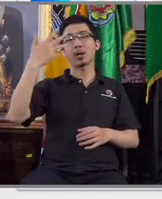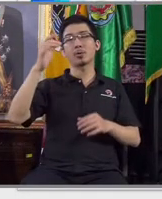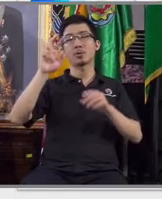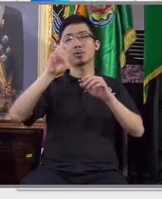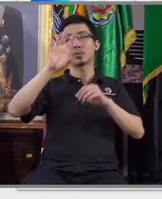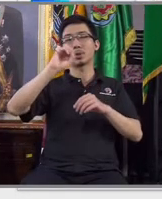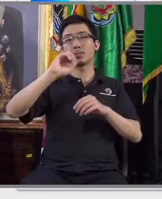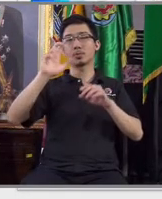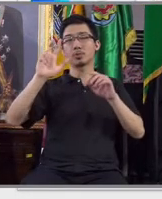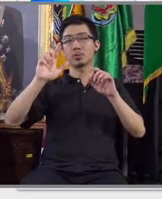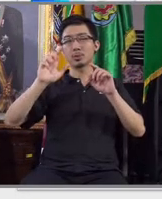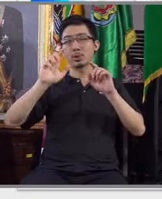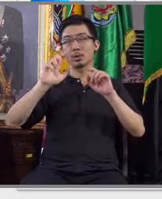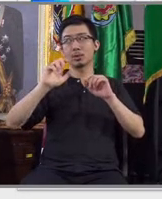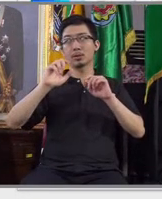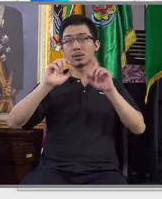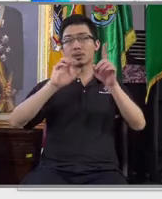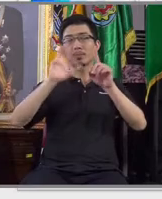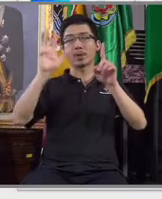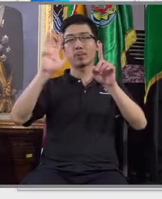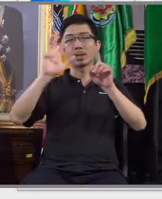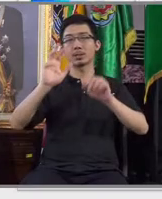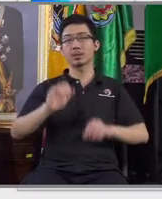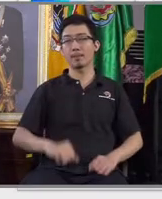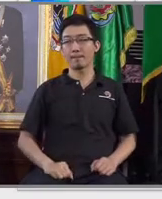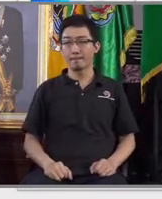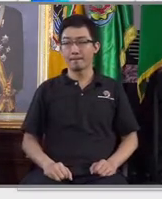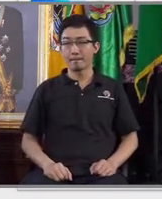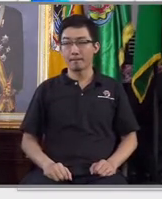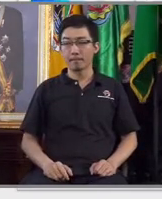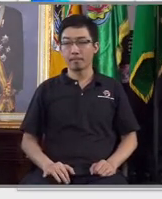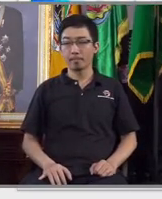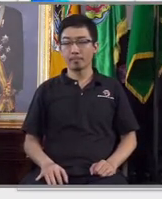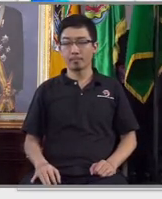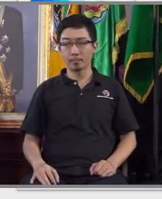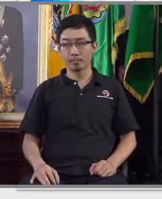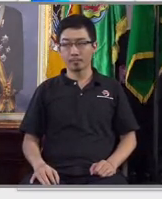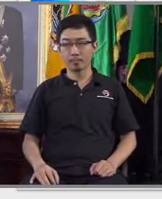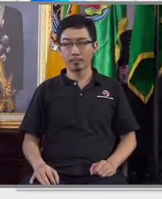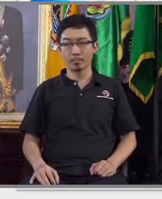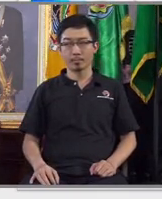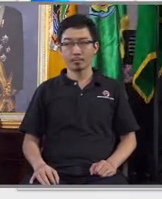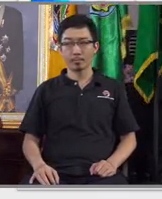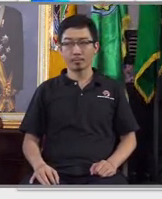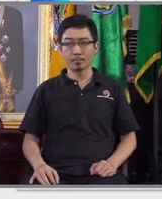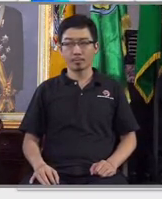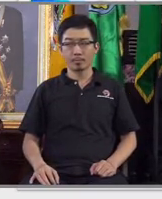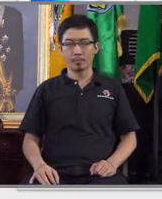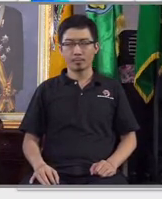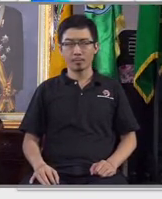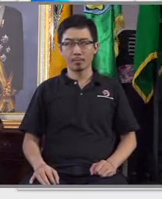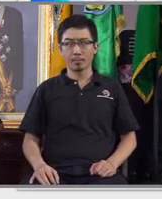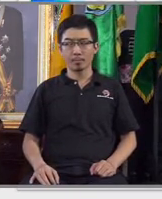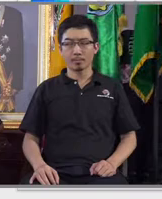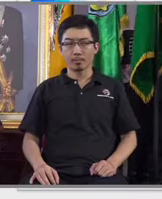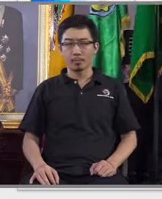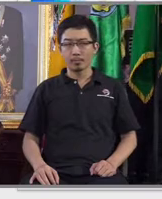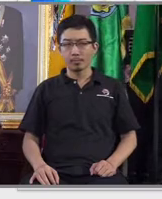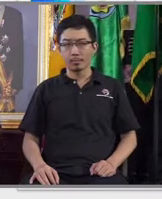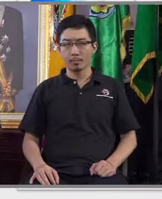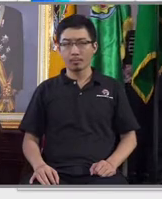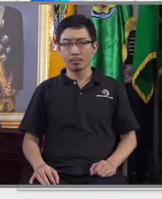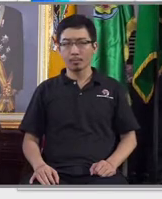untuk Kali Tuntang mulai dari Desa Wonosalam, Desa Ploso sampai Tambak Bulusan sampai Pantai